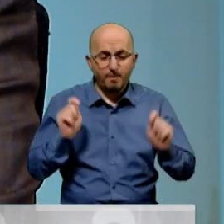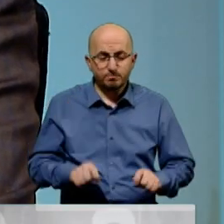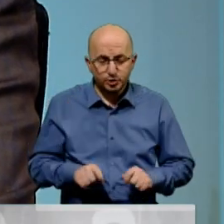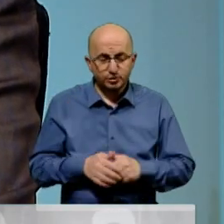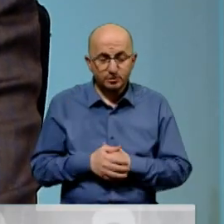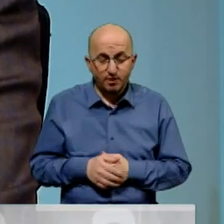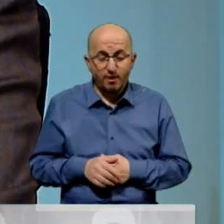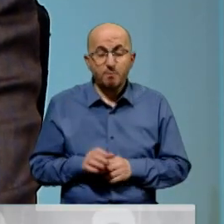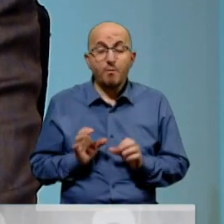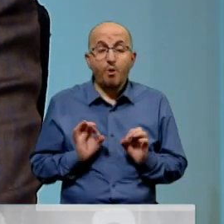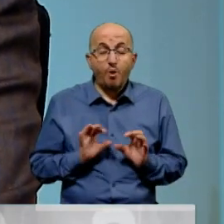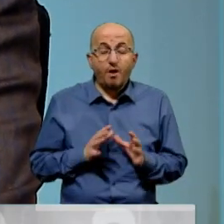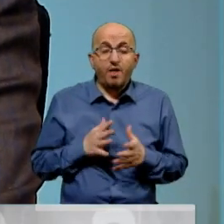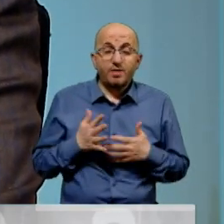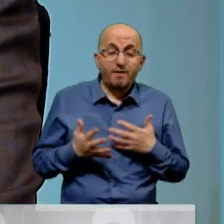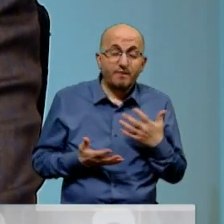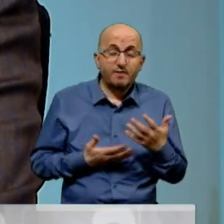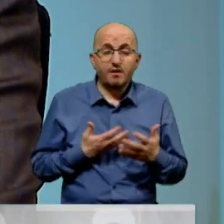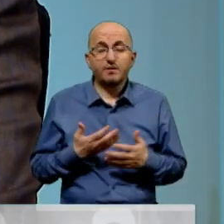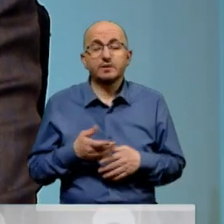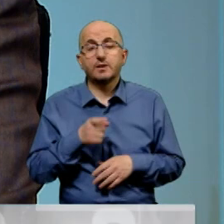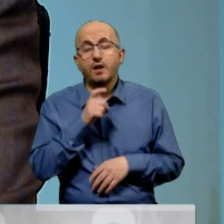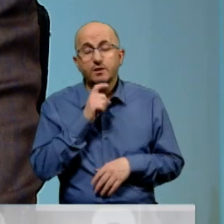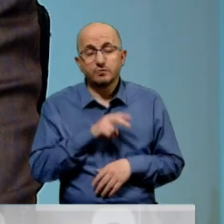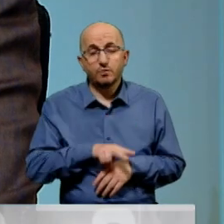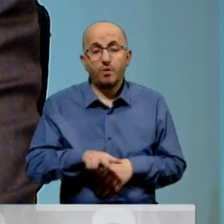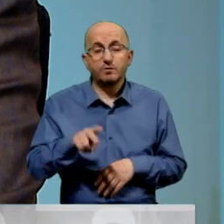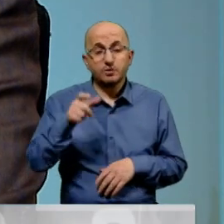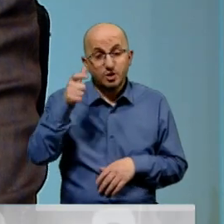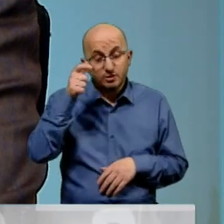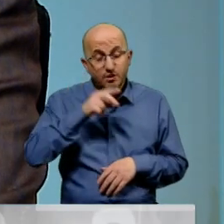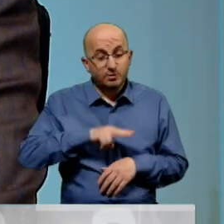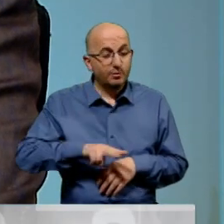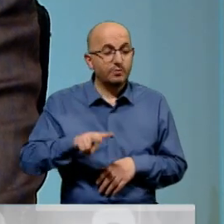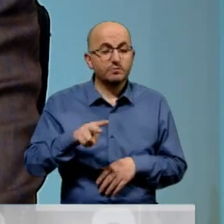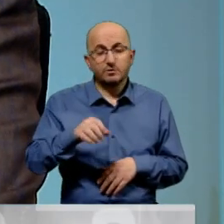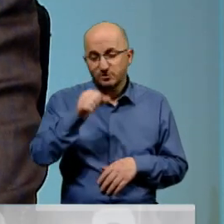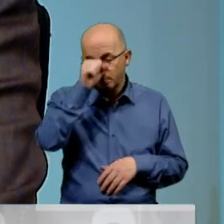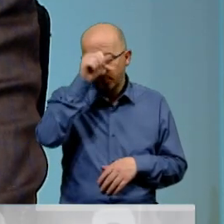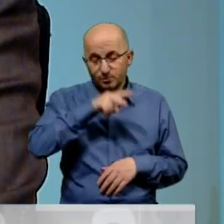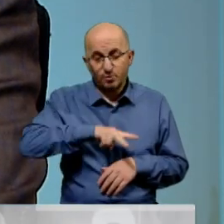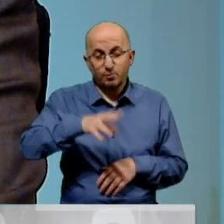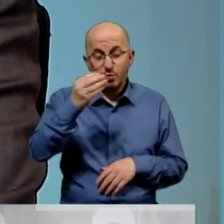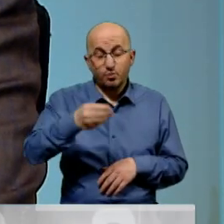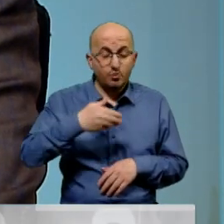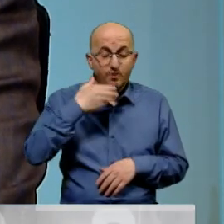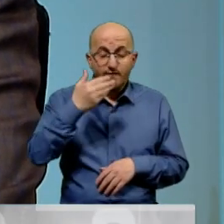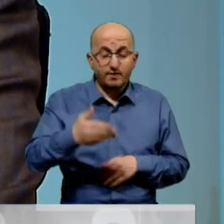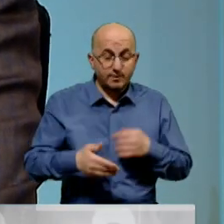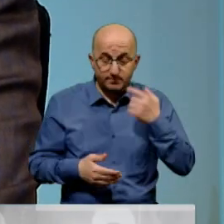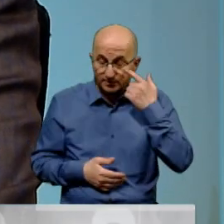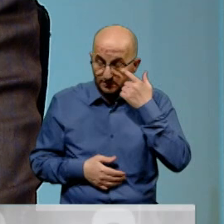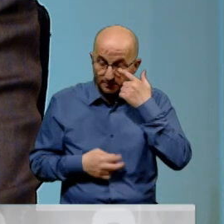bu şekilde hareket edenlerin Yanlış yolda şeytan yolunda sapkınlık Yolunda olduğunu ifade etmiştir